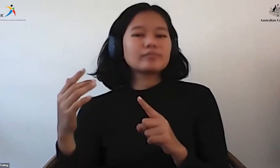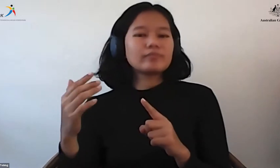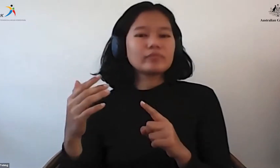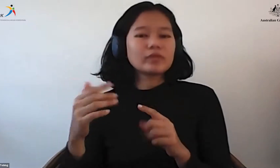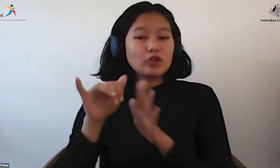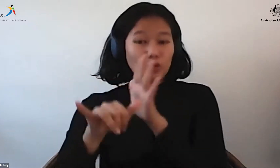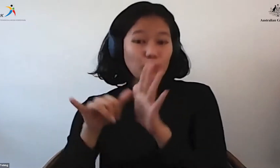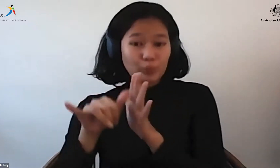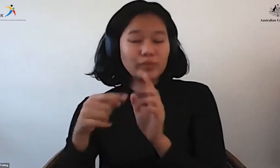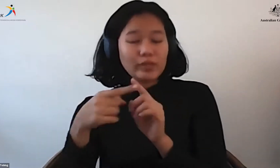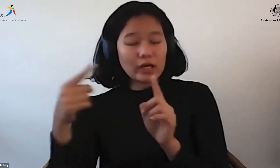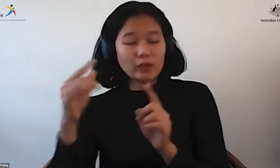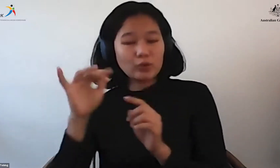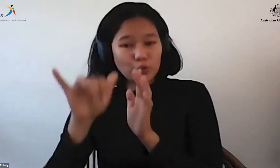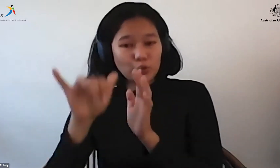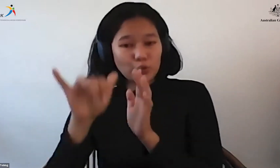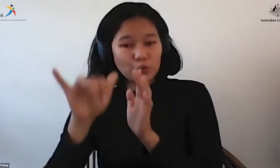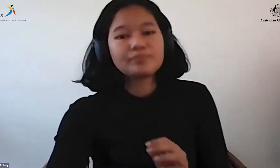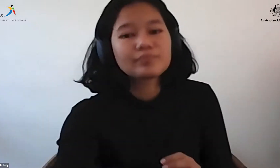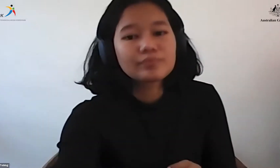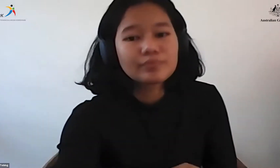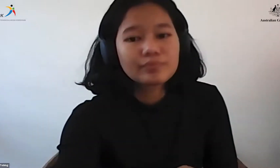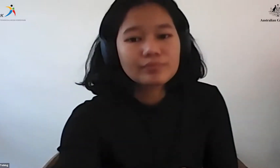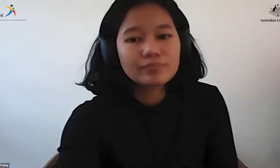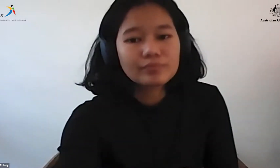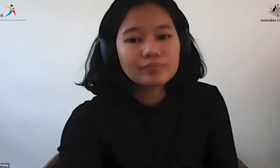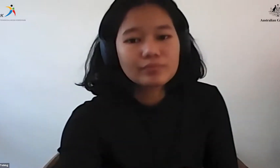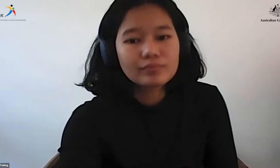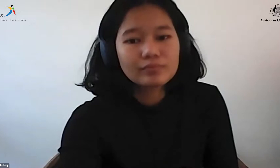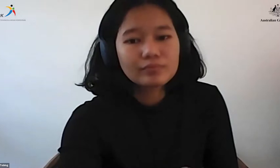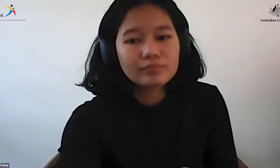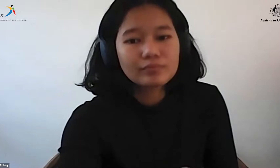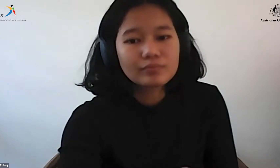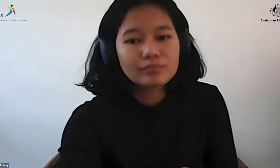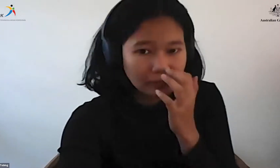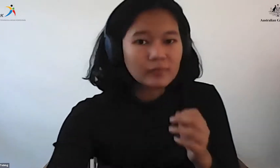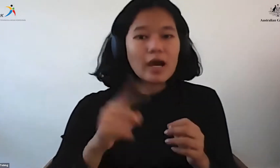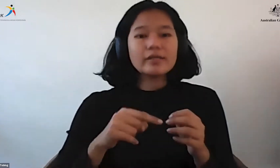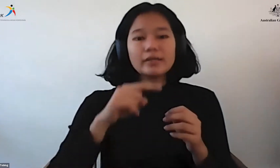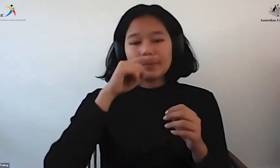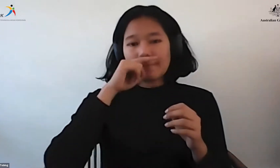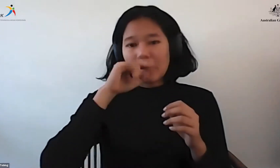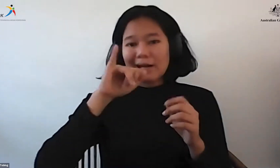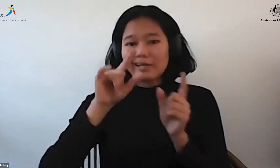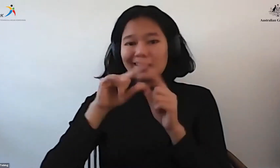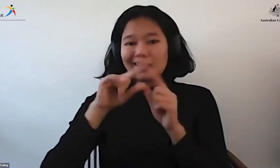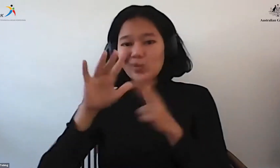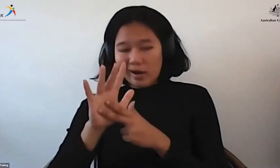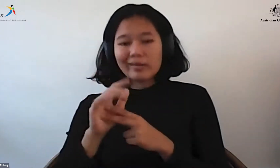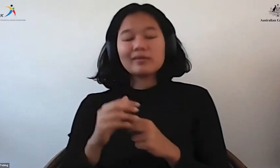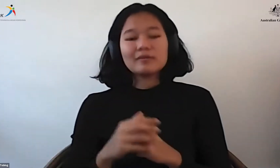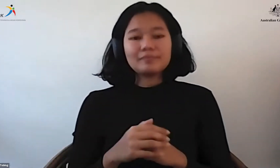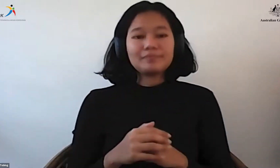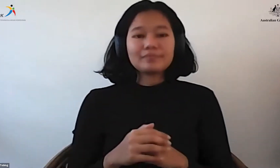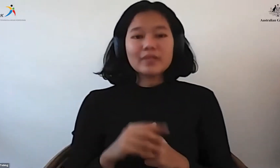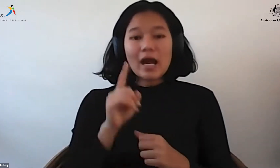YouTube dari chat sebetulnya ya, dari Mas Pak Iwan Febrianto Monev Studio. Ini ada